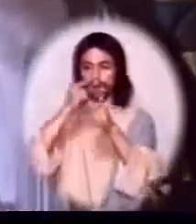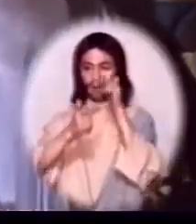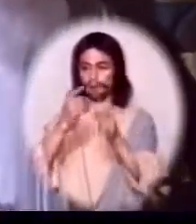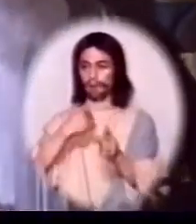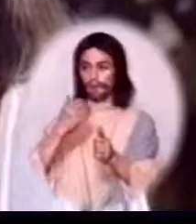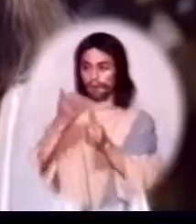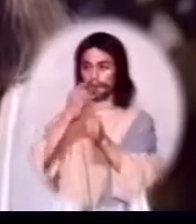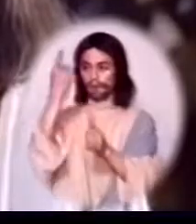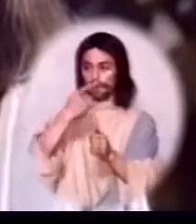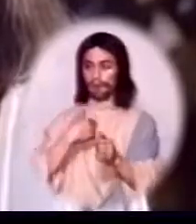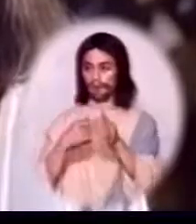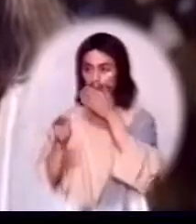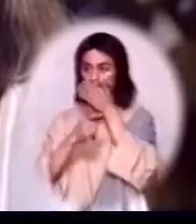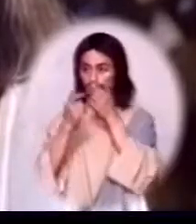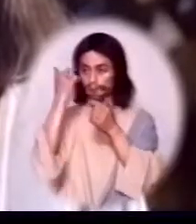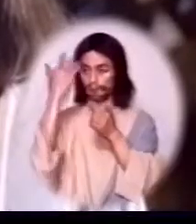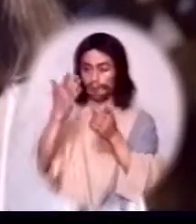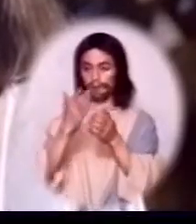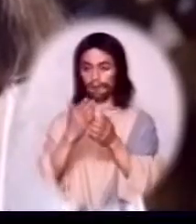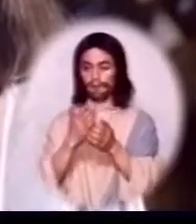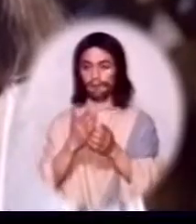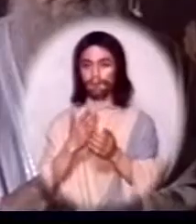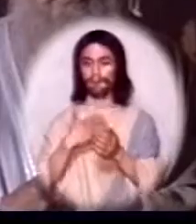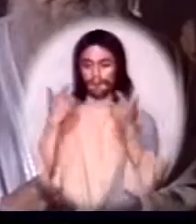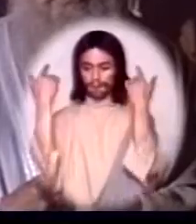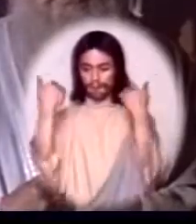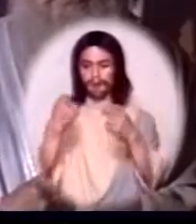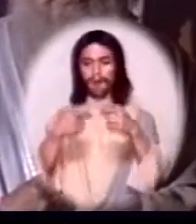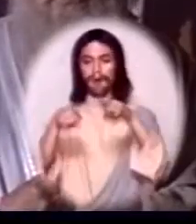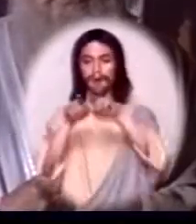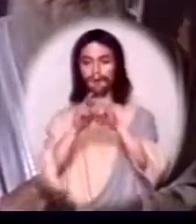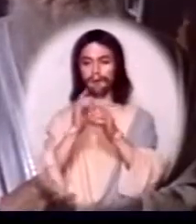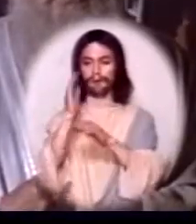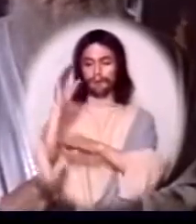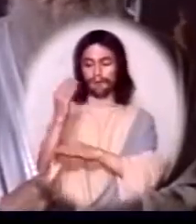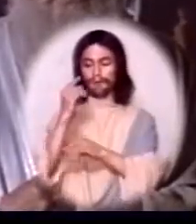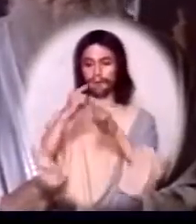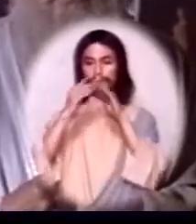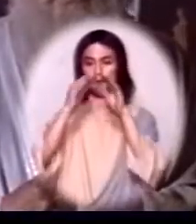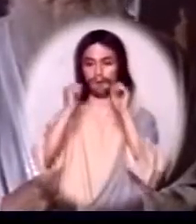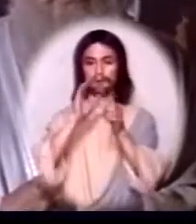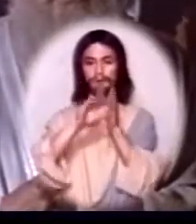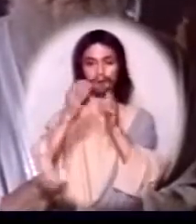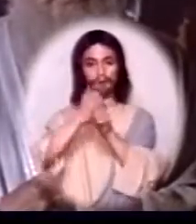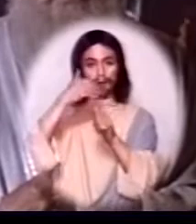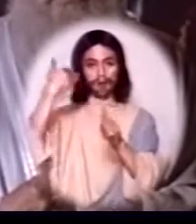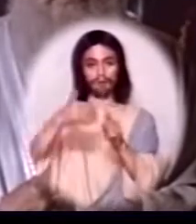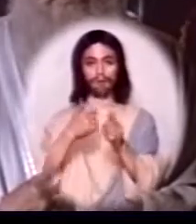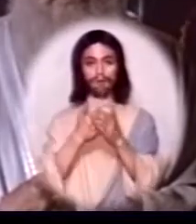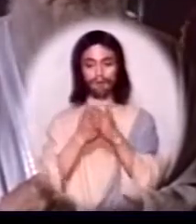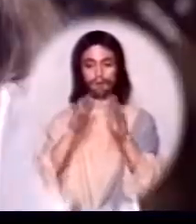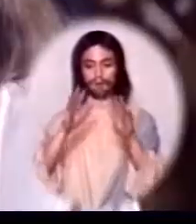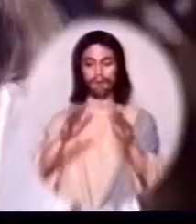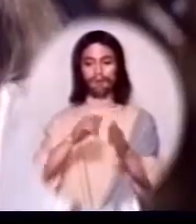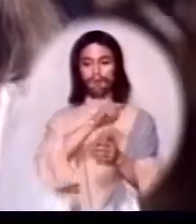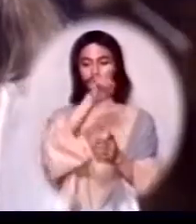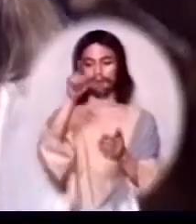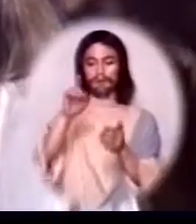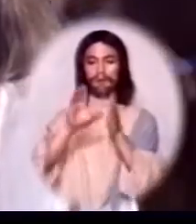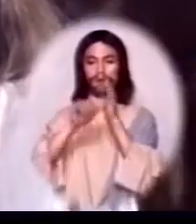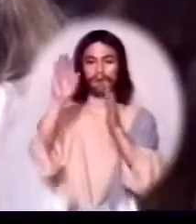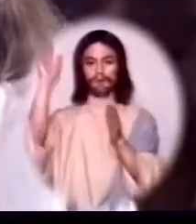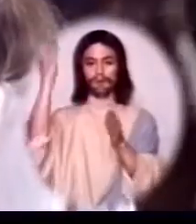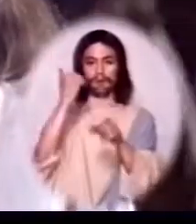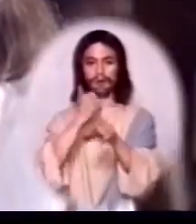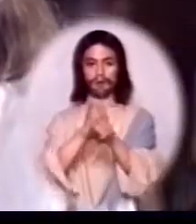칼과 몽둥이를 들고 나를 잡으러 왔으니 내가 강도란 말이냐? 날마다 너희와 함께 성전에 있을 때는 나를 잡지 않더니. 그러나